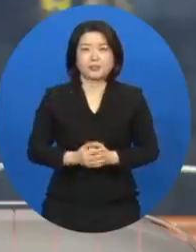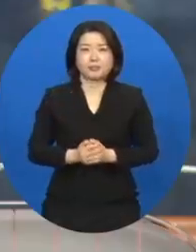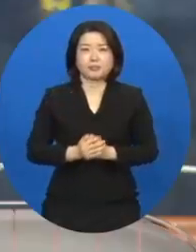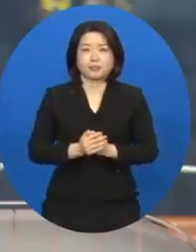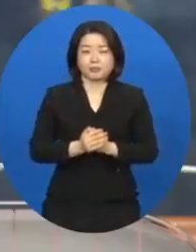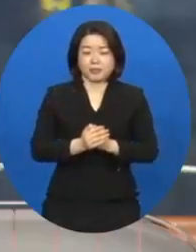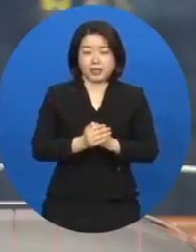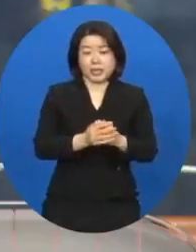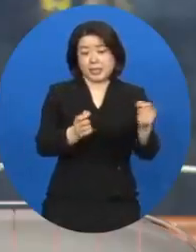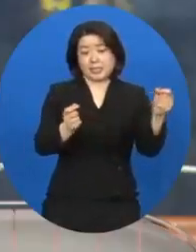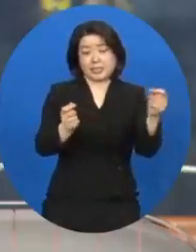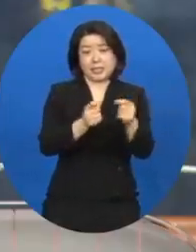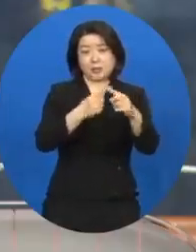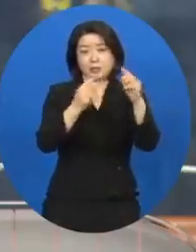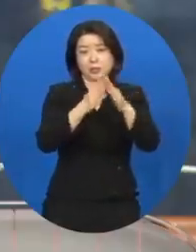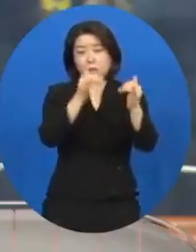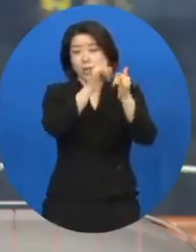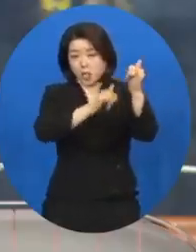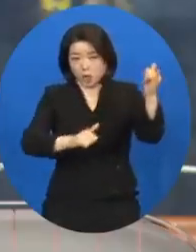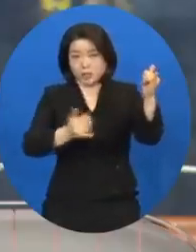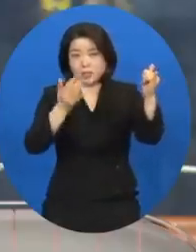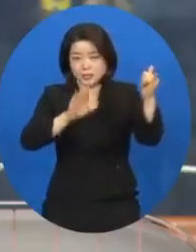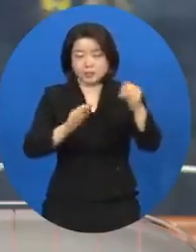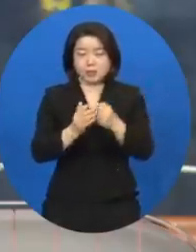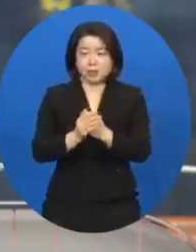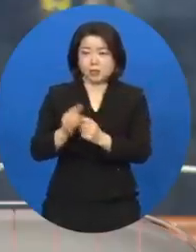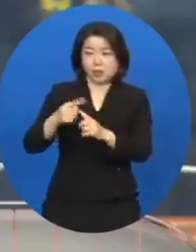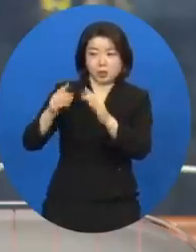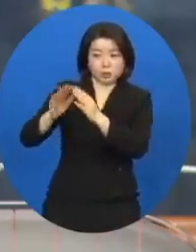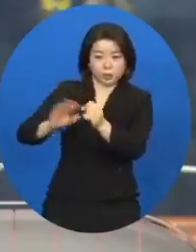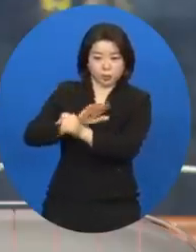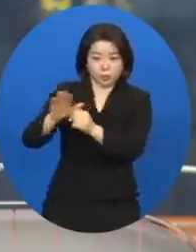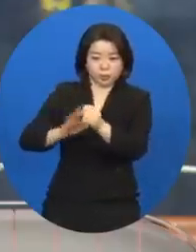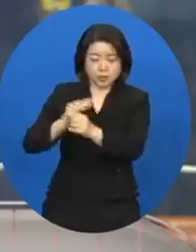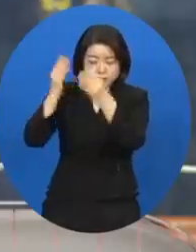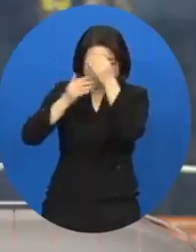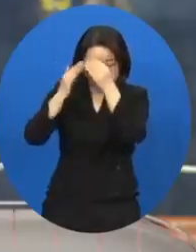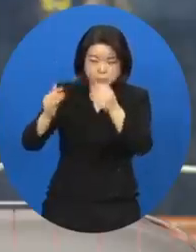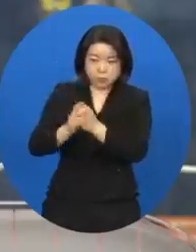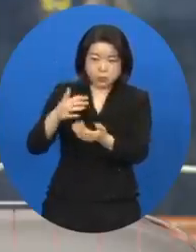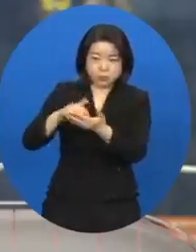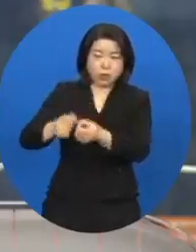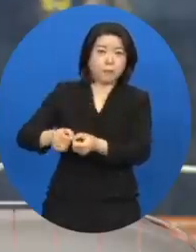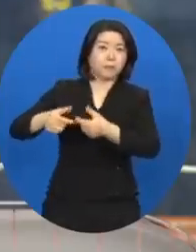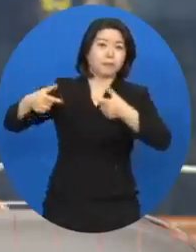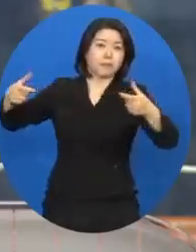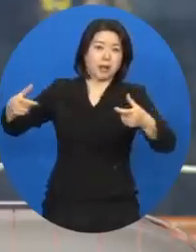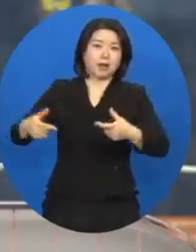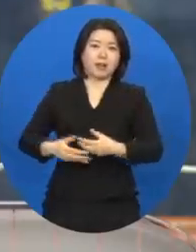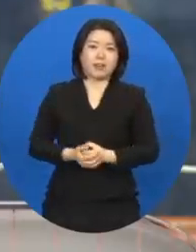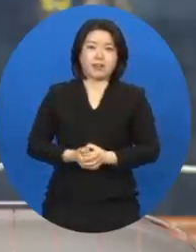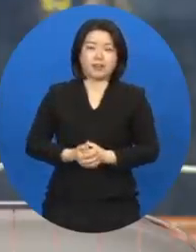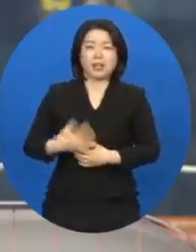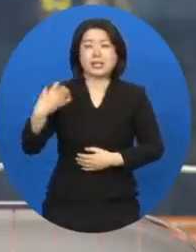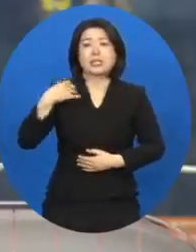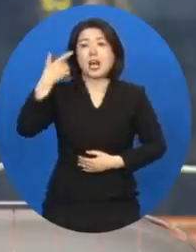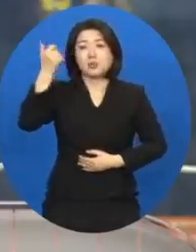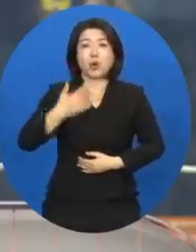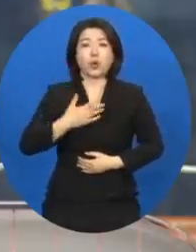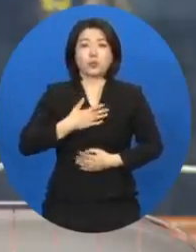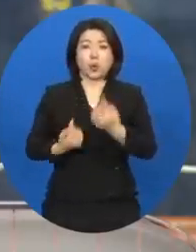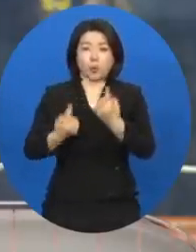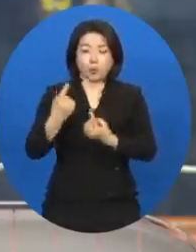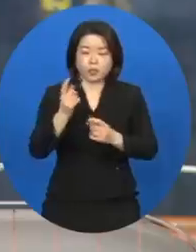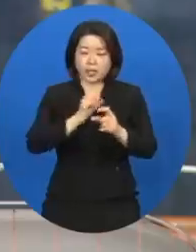짧은 교회 역사지만 교회를 사랑하는 성도들이 많이 늘어난 것. 담임 목사인 저보다도